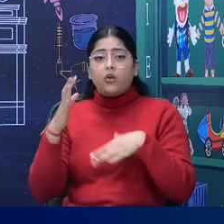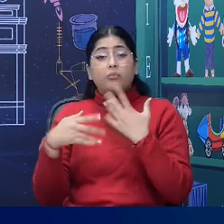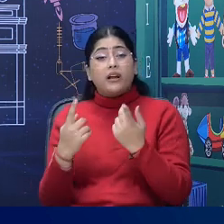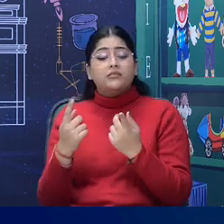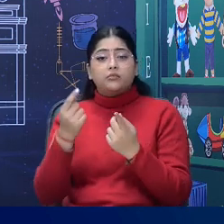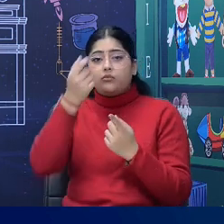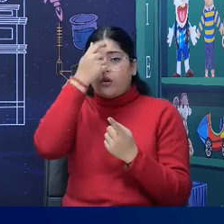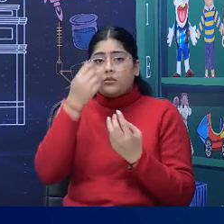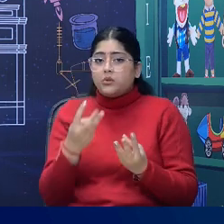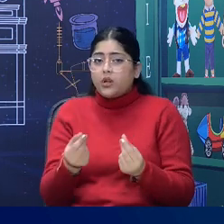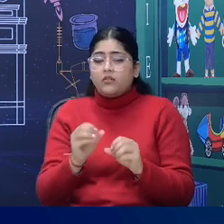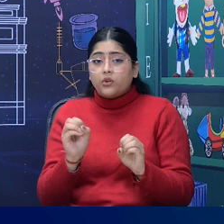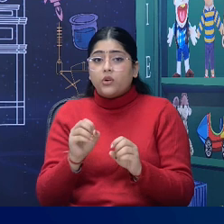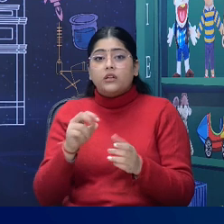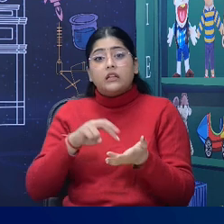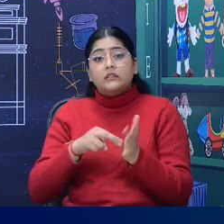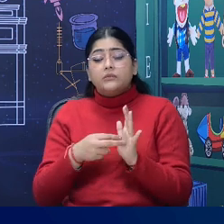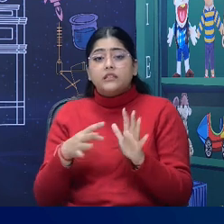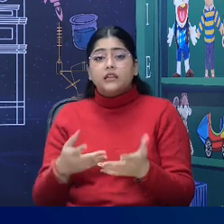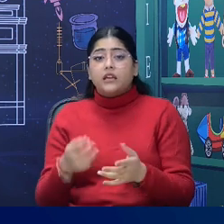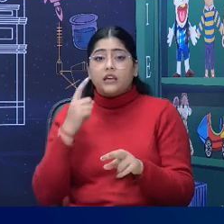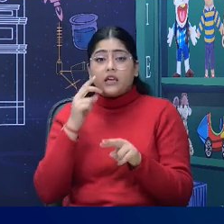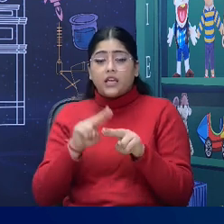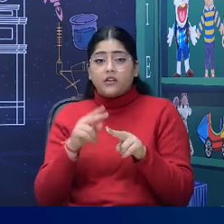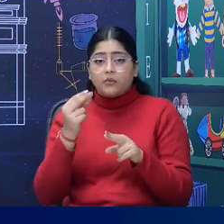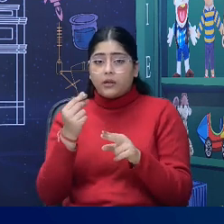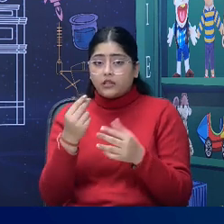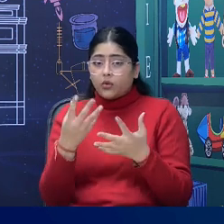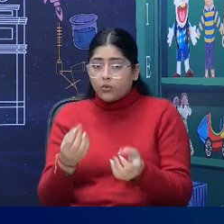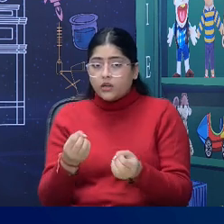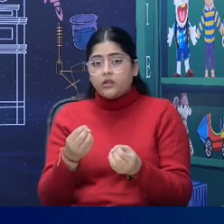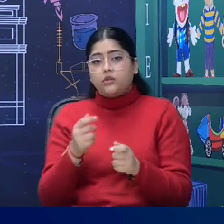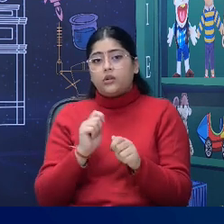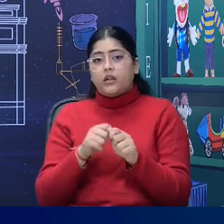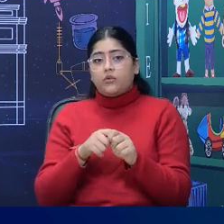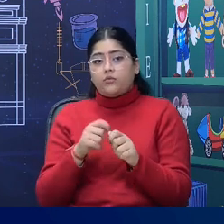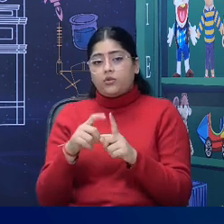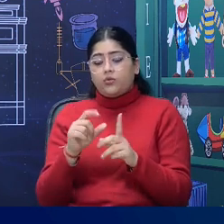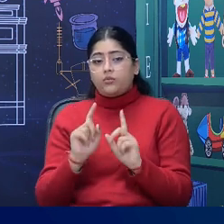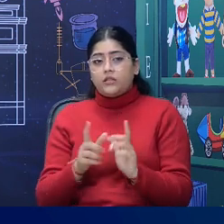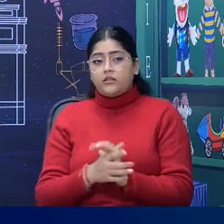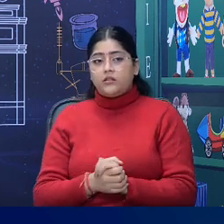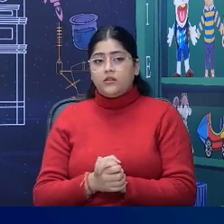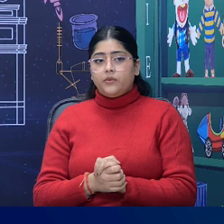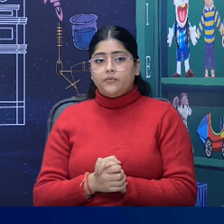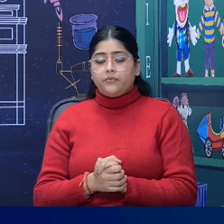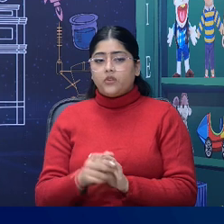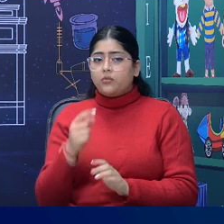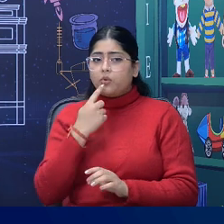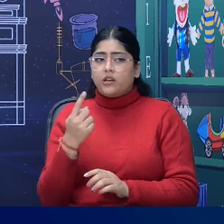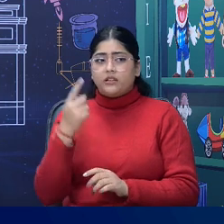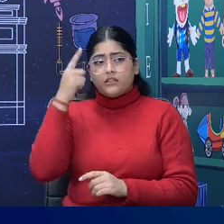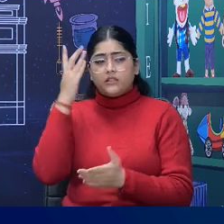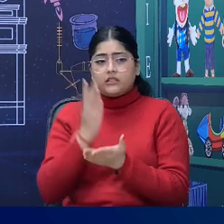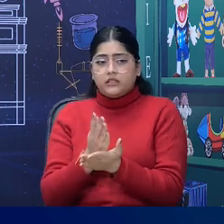कुछ काम धंधा करना होगा ठीक है हम उसी वक्त निकल पड़े दोस्त ने कहा हम यार साथ ही क्यों ना चल पड़े मतलब उन्होंने